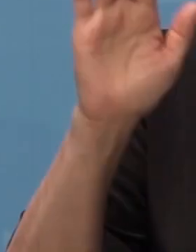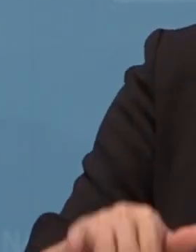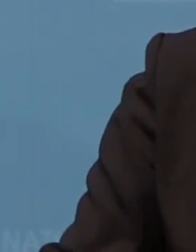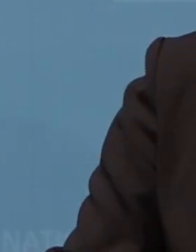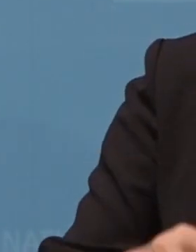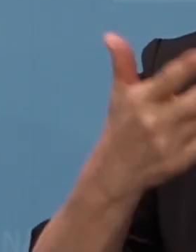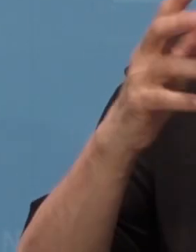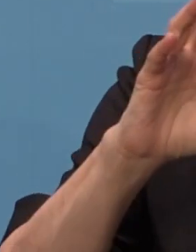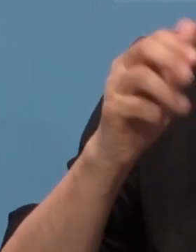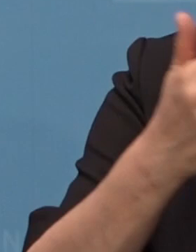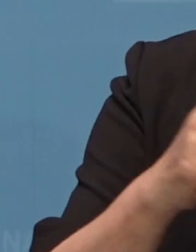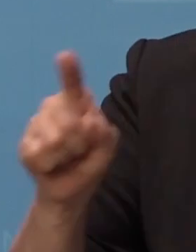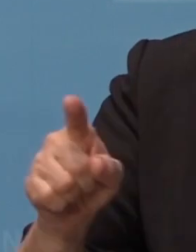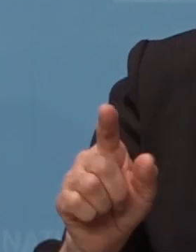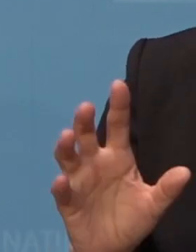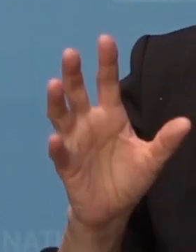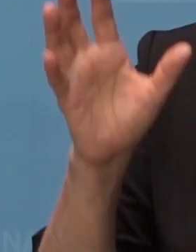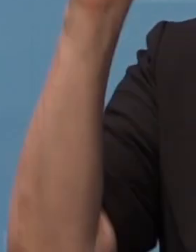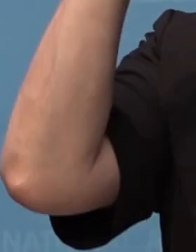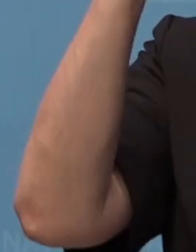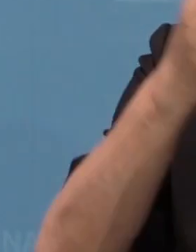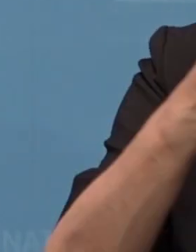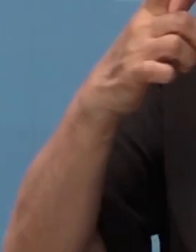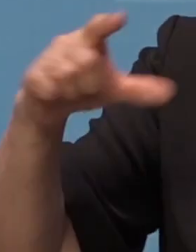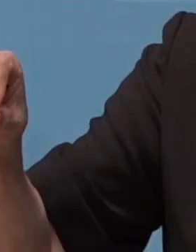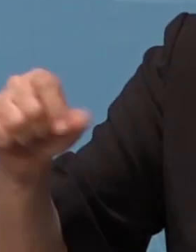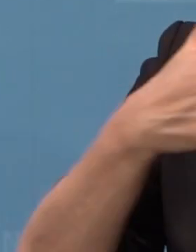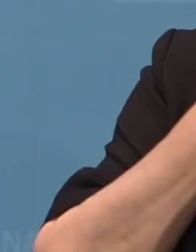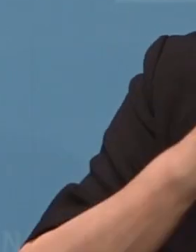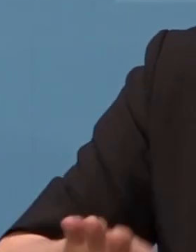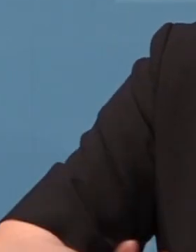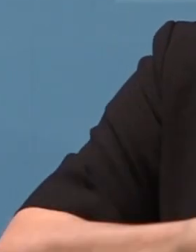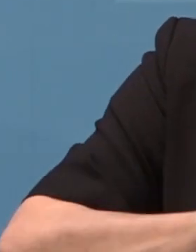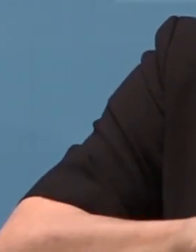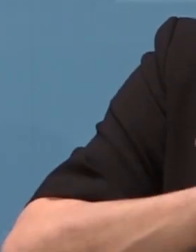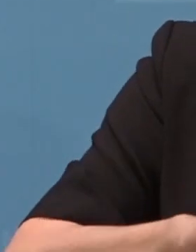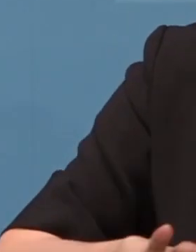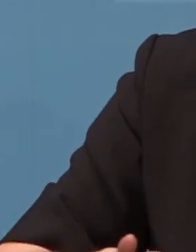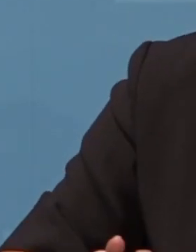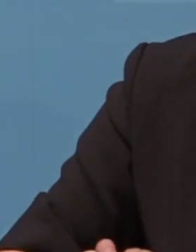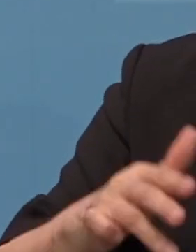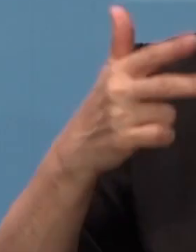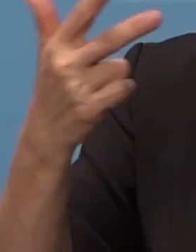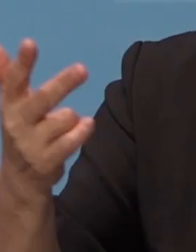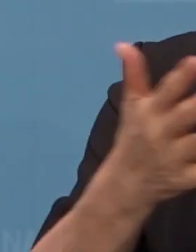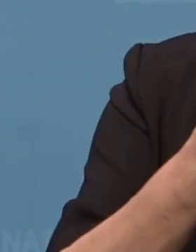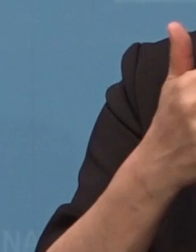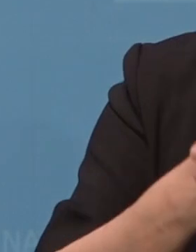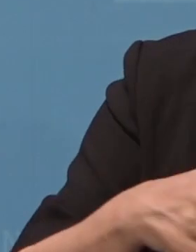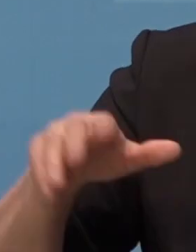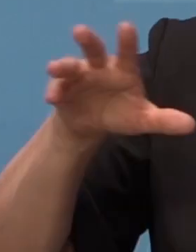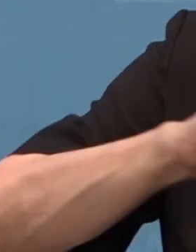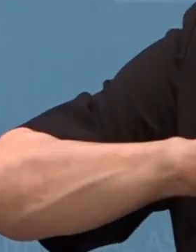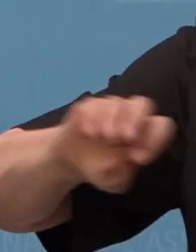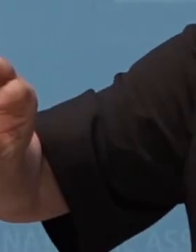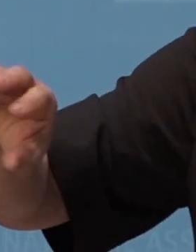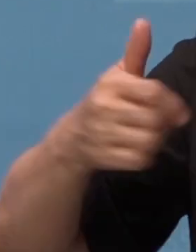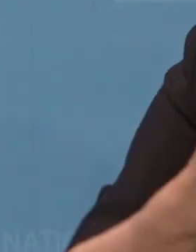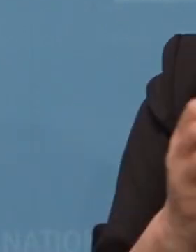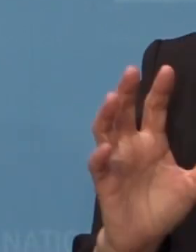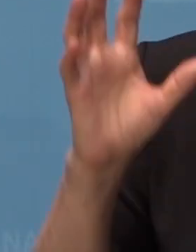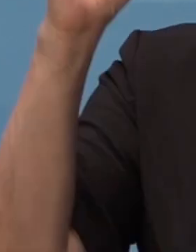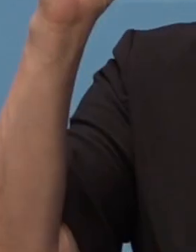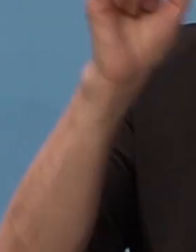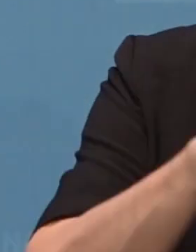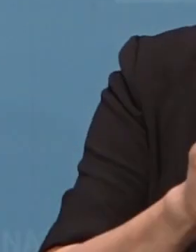G7 국가의 우호적인 여론을 기대했던 일본의 바람과는 달리 G7 정상들은 오염수 방류 환영